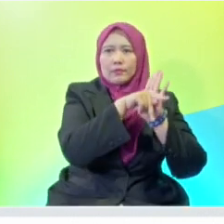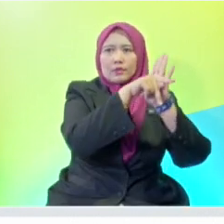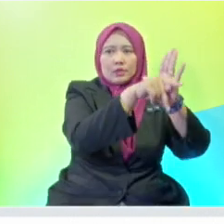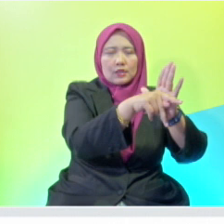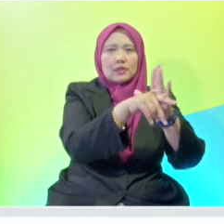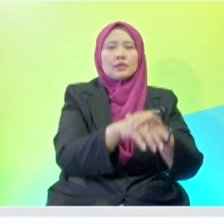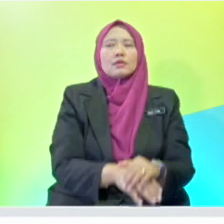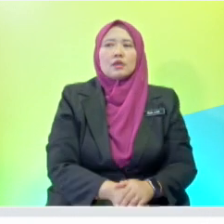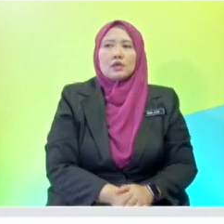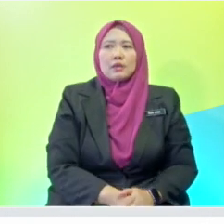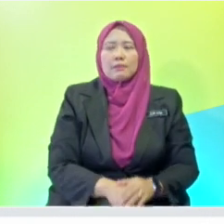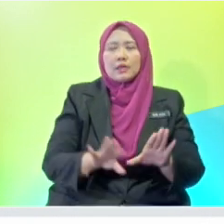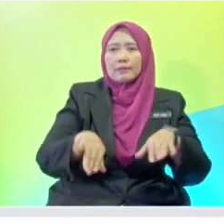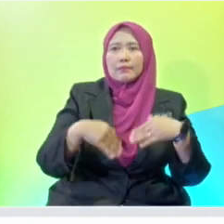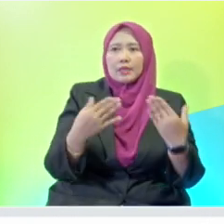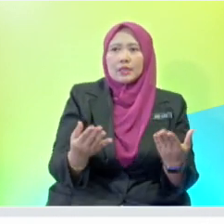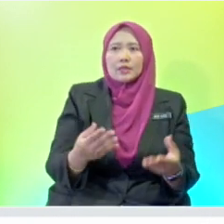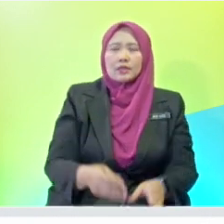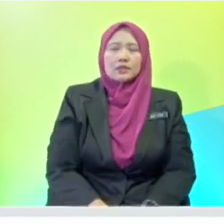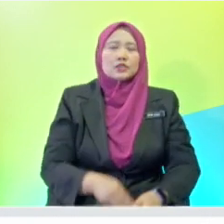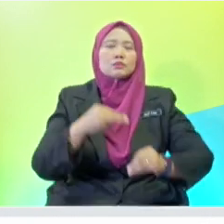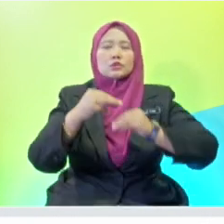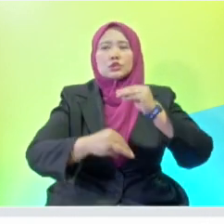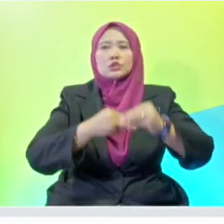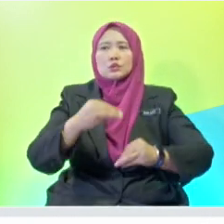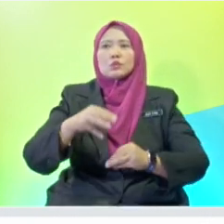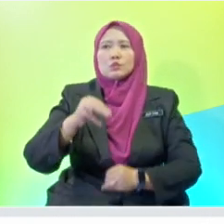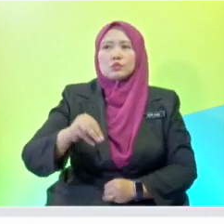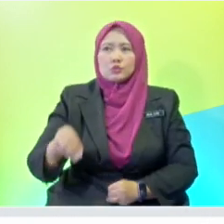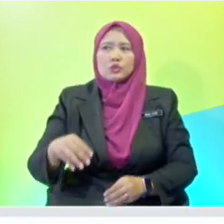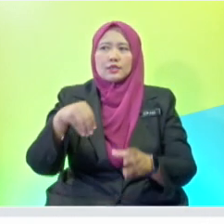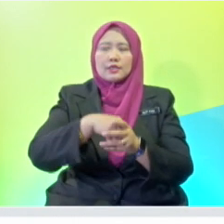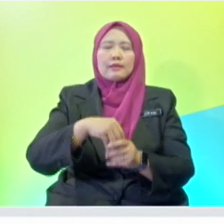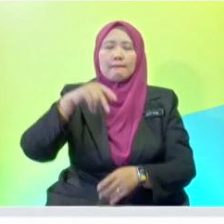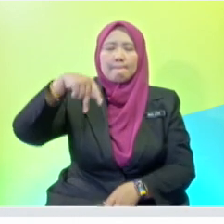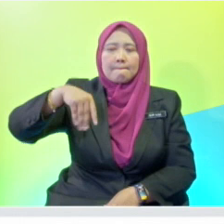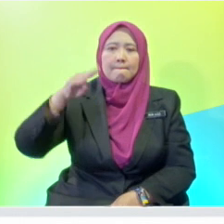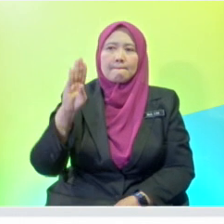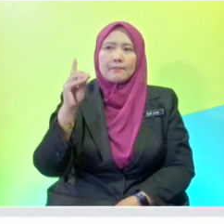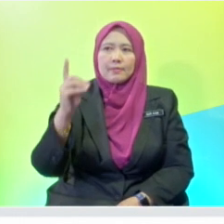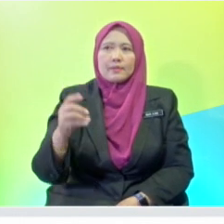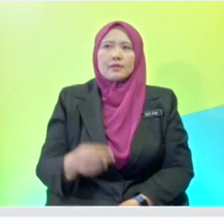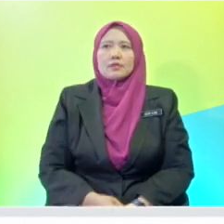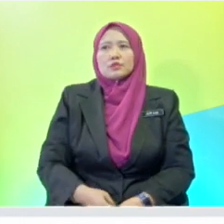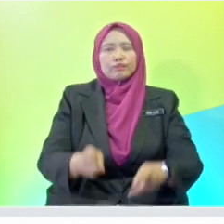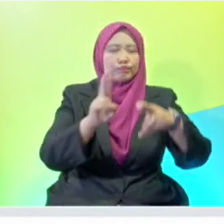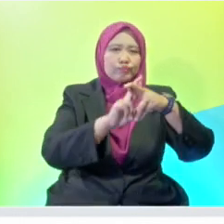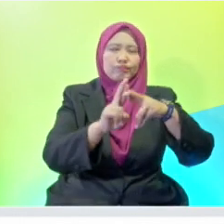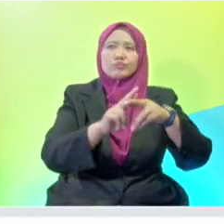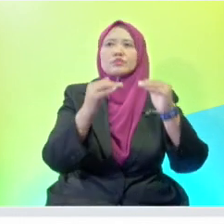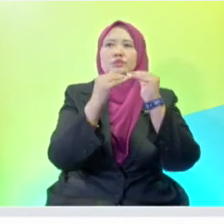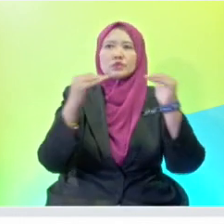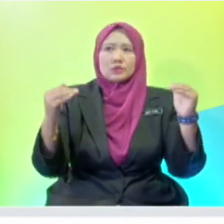kemajuan murid-murid di dalam PBD mereka oke secara rumusnya tahap penguasaan